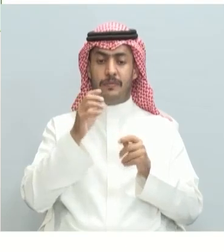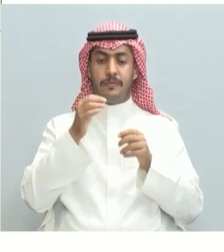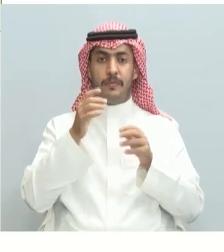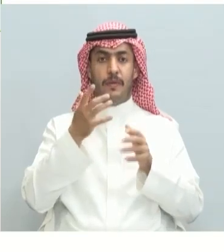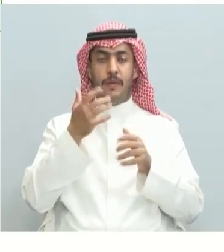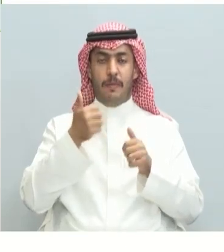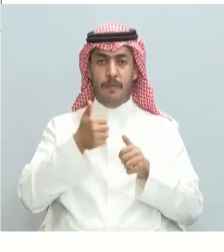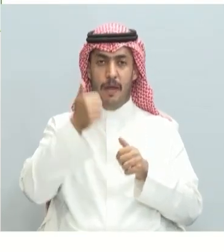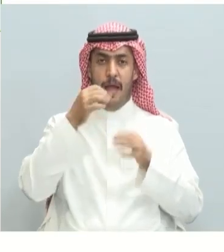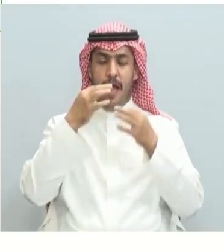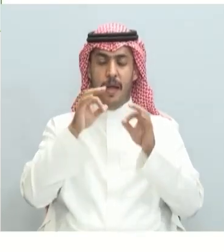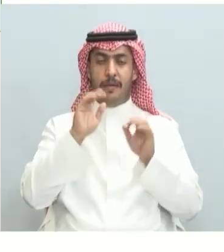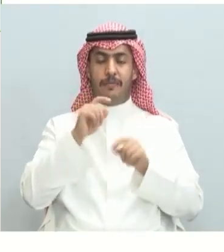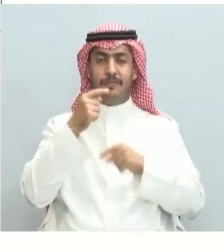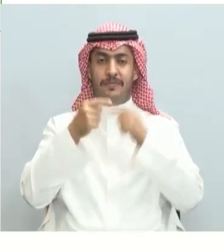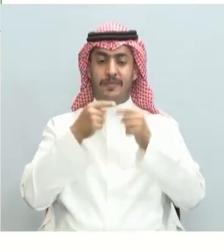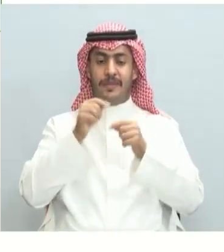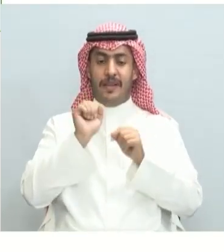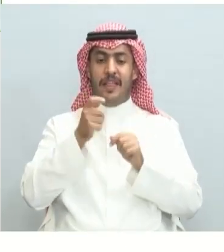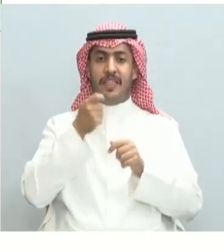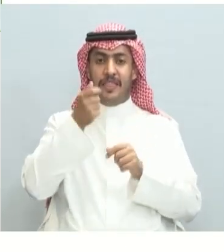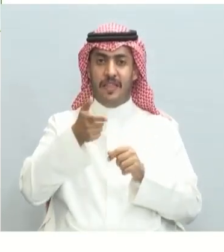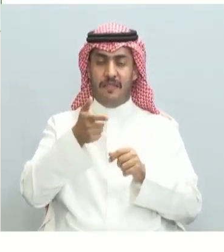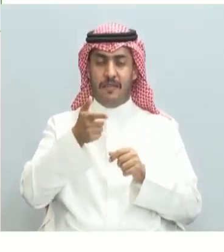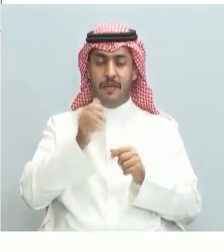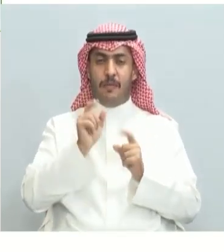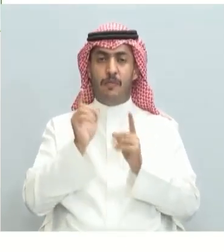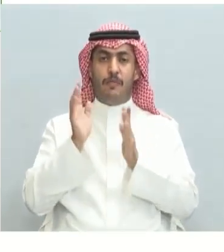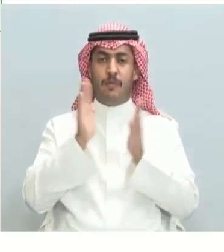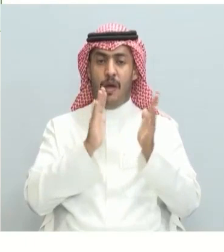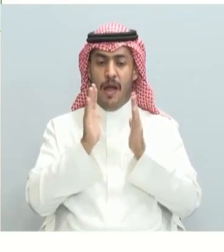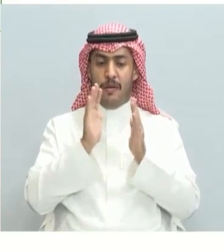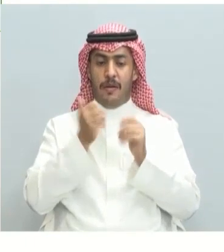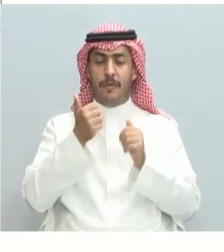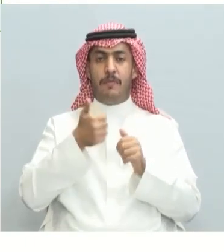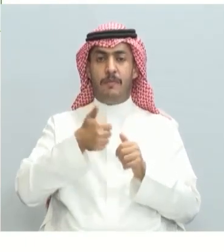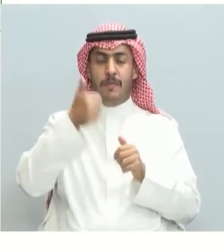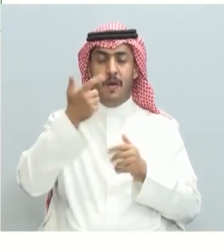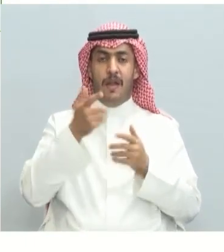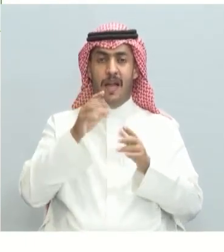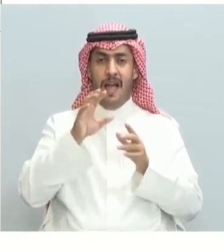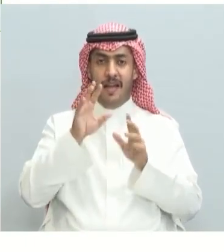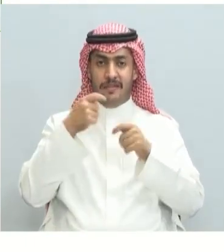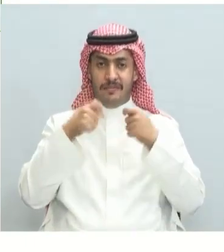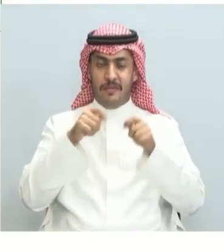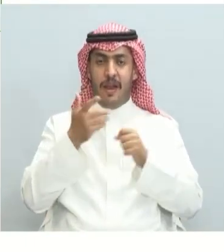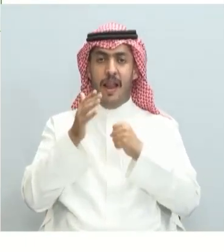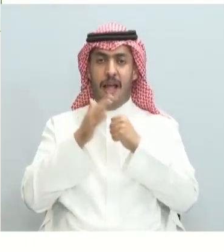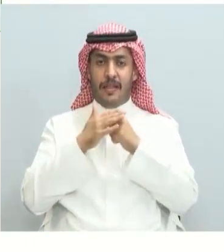عامه كوسيله للدفع مقابل الحصول على السلع